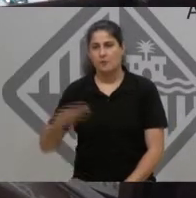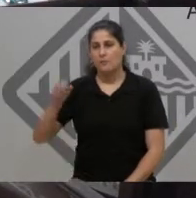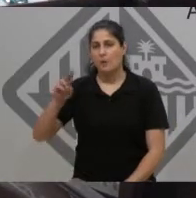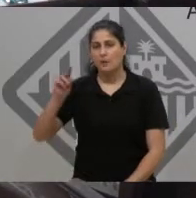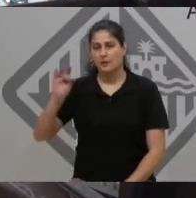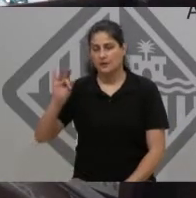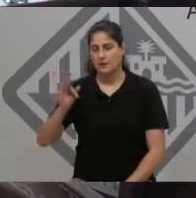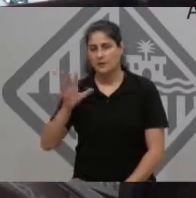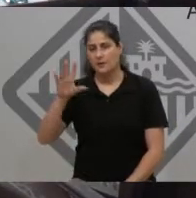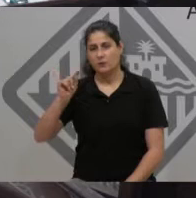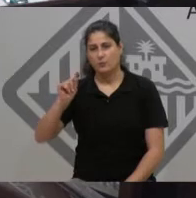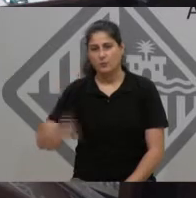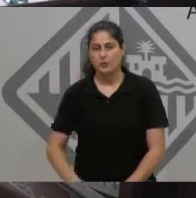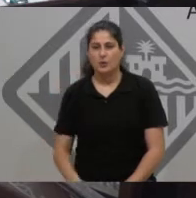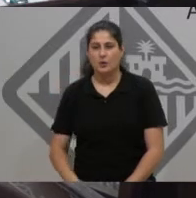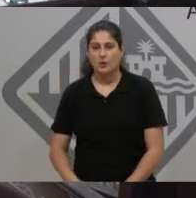minuts.